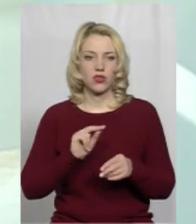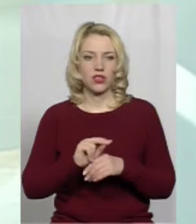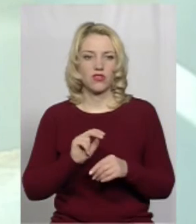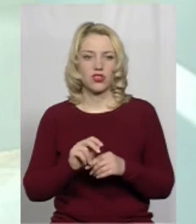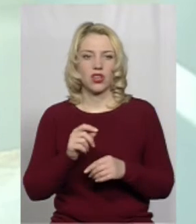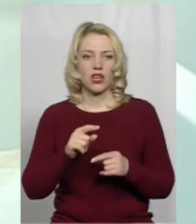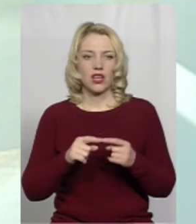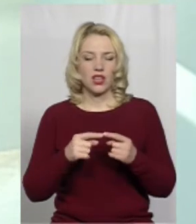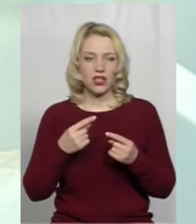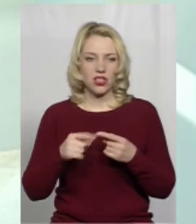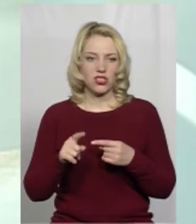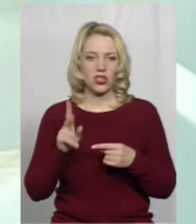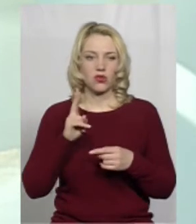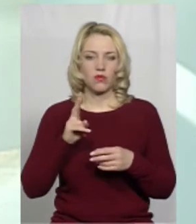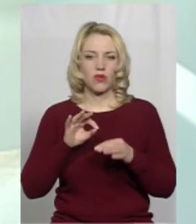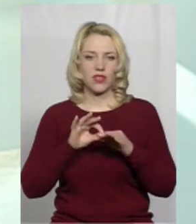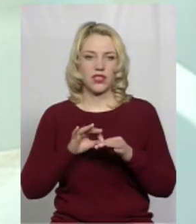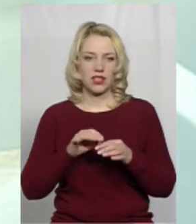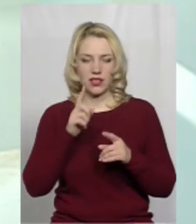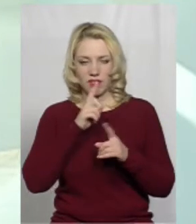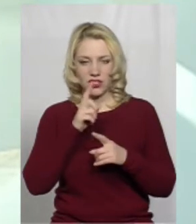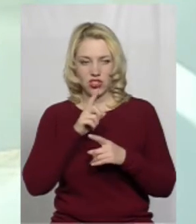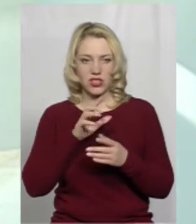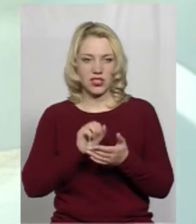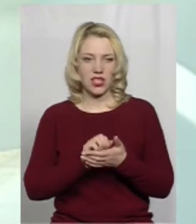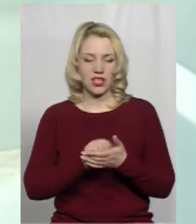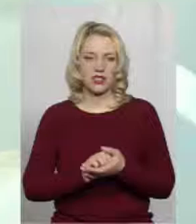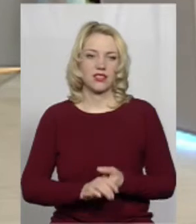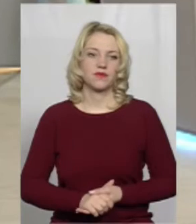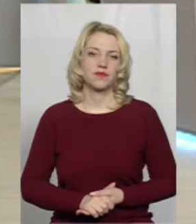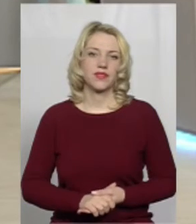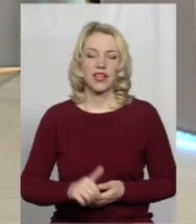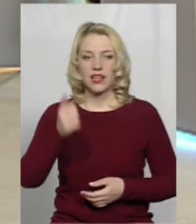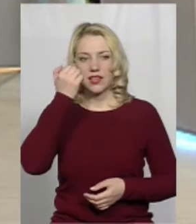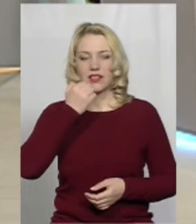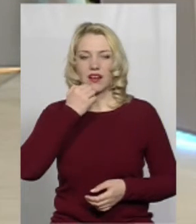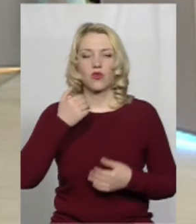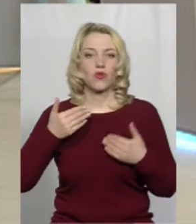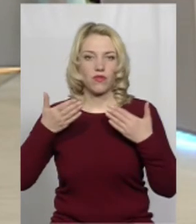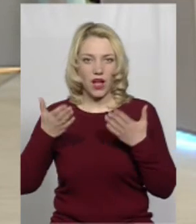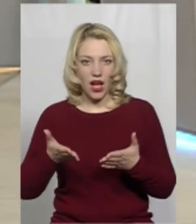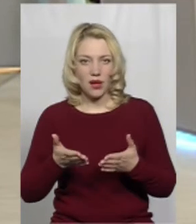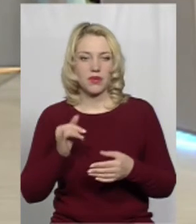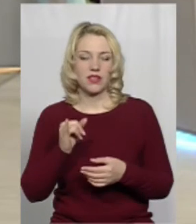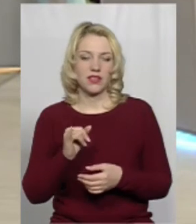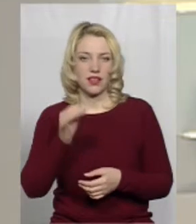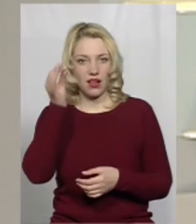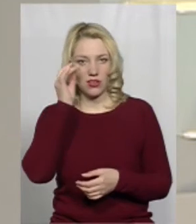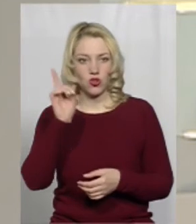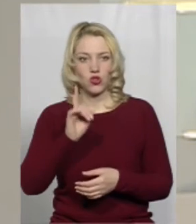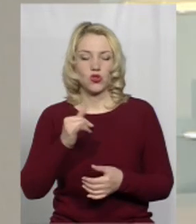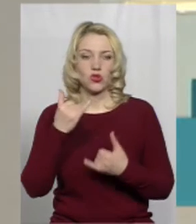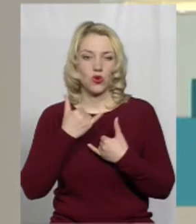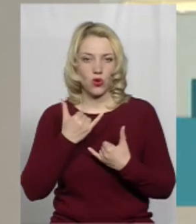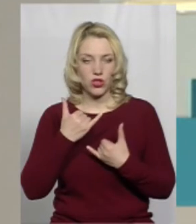б проведе одне невеличке заняття, щоб бачити, що воно повсюджується. Дякую вам, дякую. Нагадую, у нас